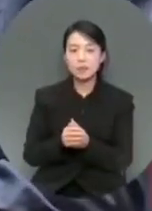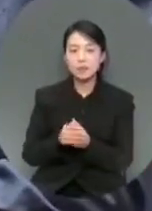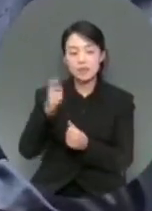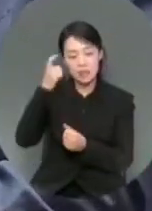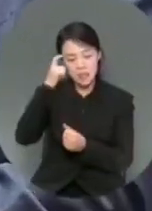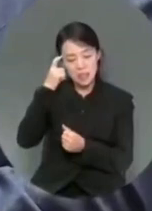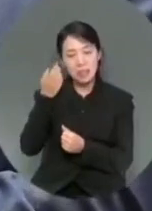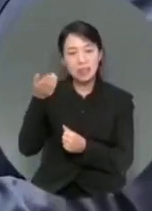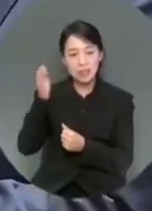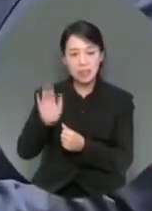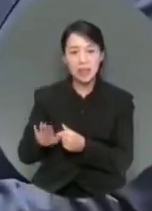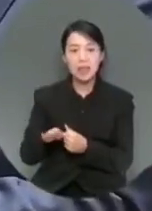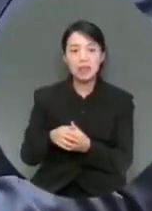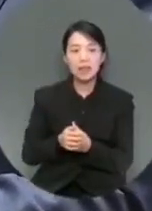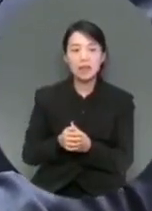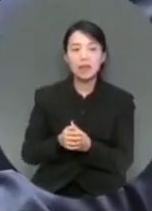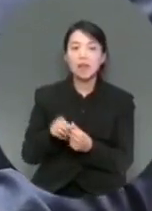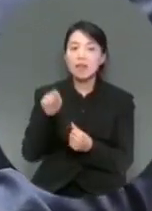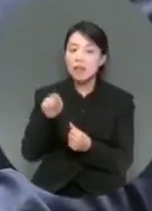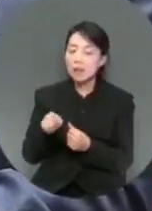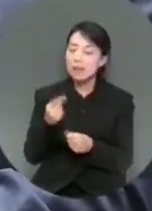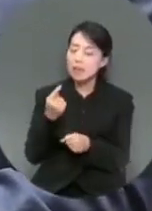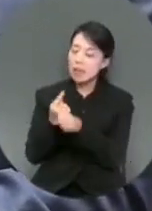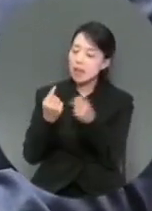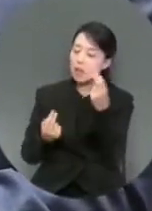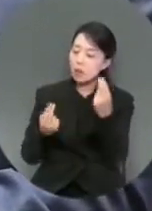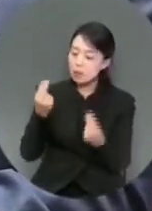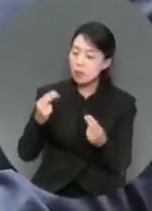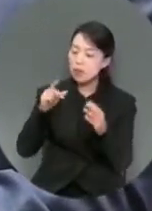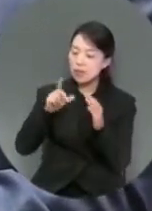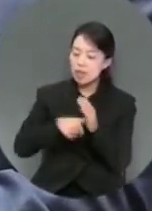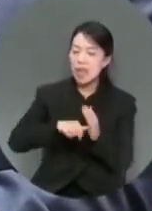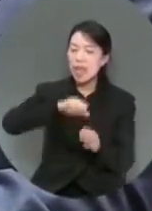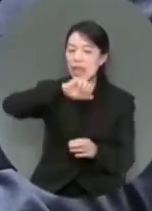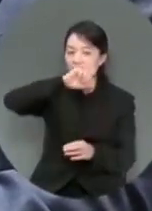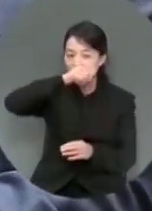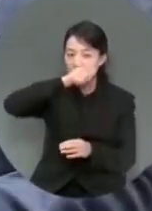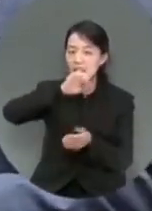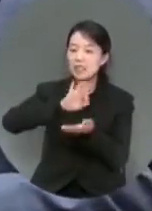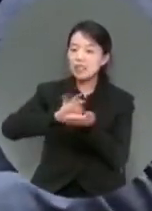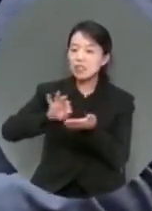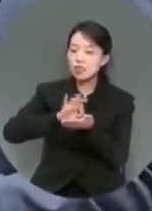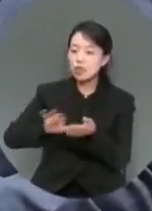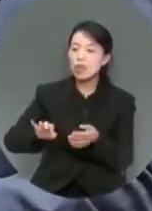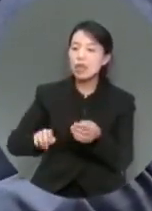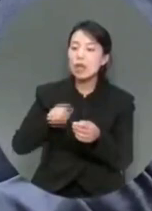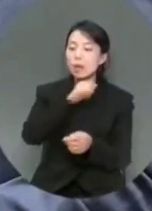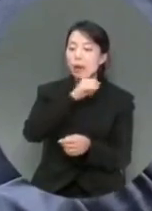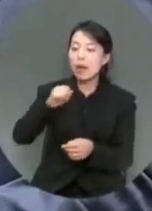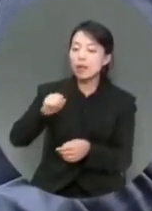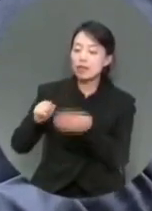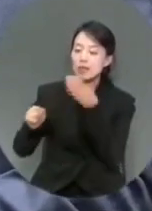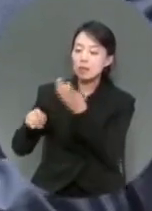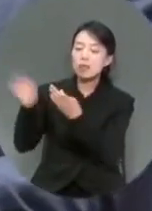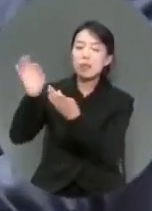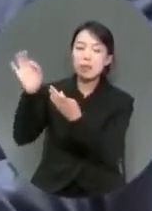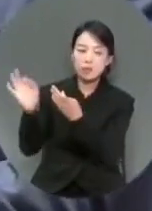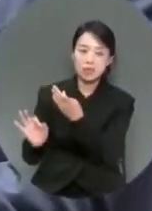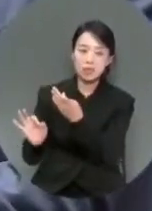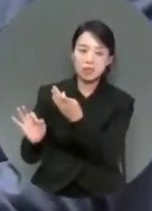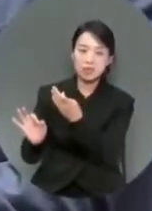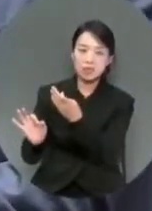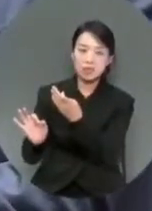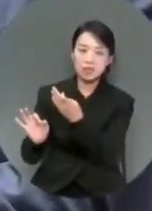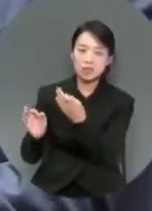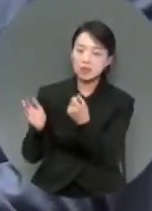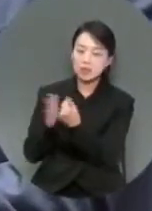해 봤습니다. 그렇게 하면은 바로 전년 대비 이 예산 지출이 마이너스 14% 정도 됩니다. 그래서